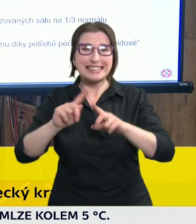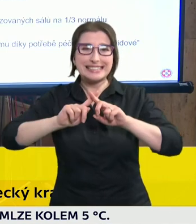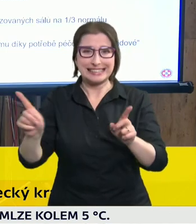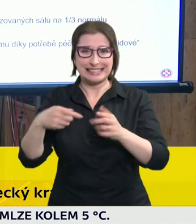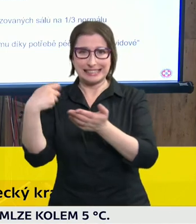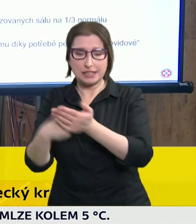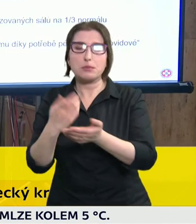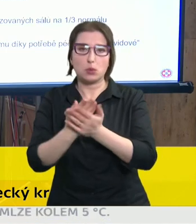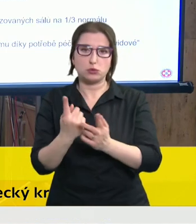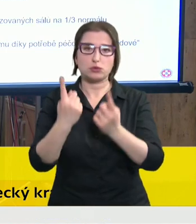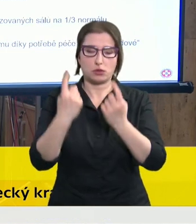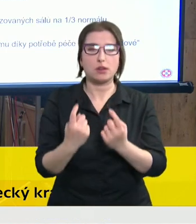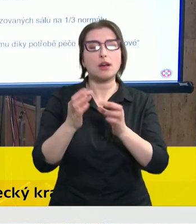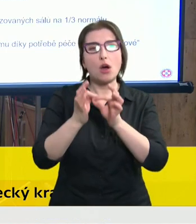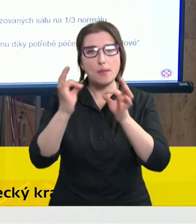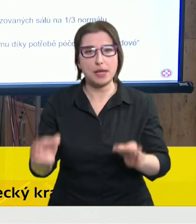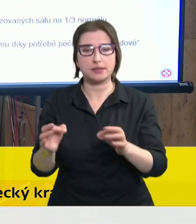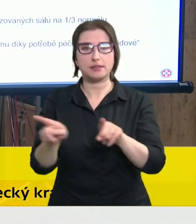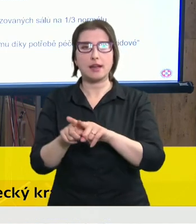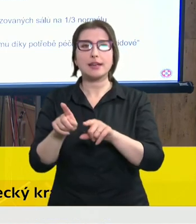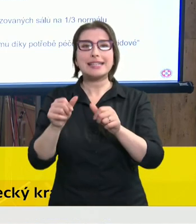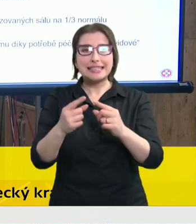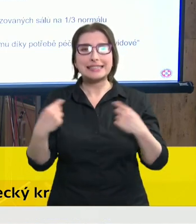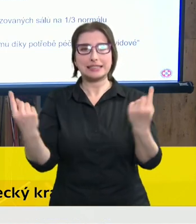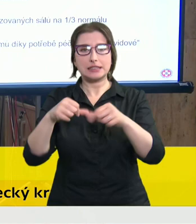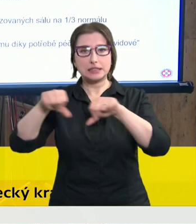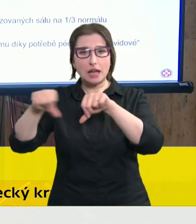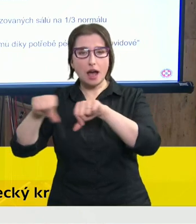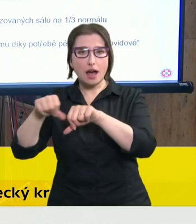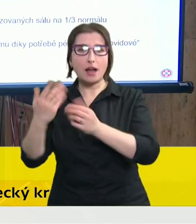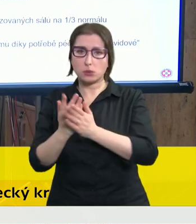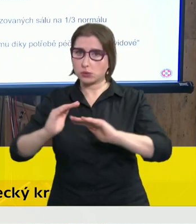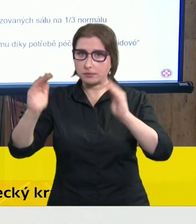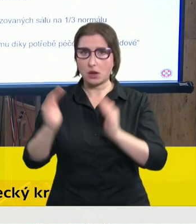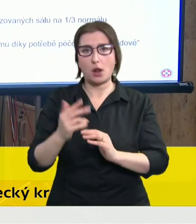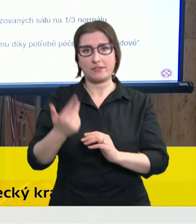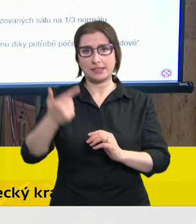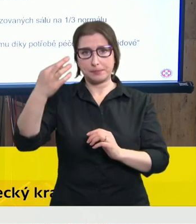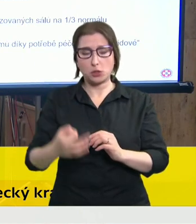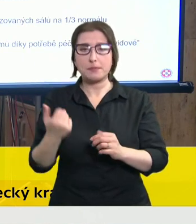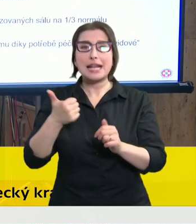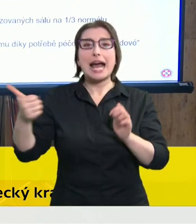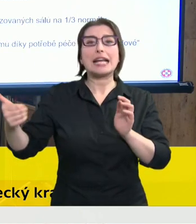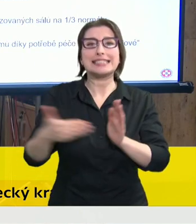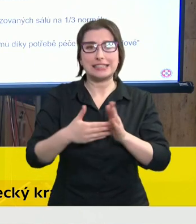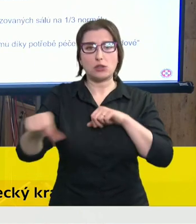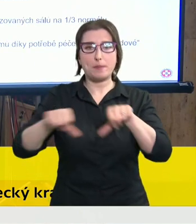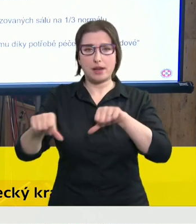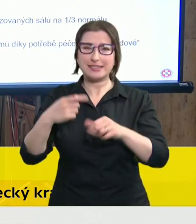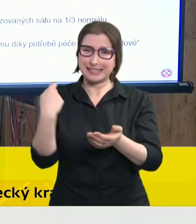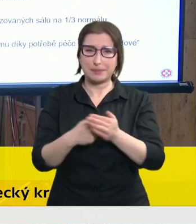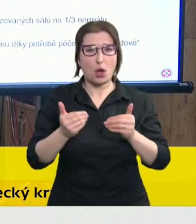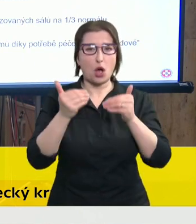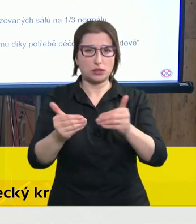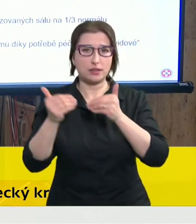činnosti, omezení počtu provozovaných sálů na 1/3 normálu, to znamená tisíce odložených operací a